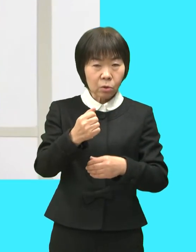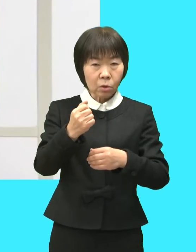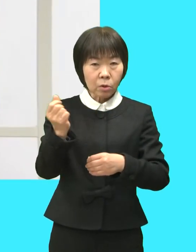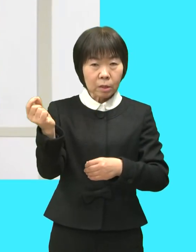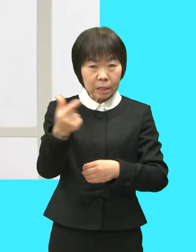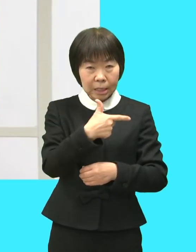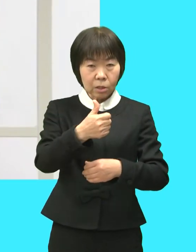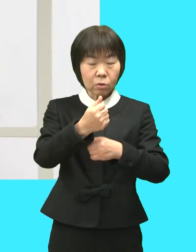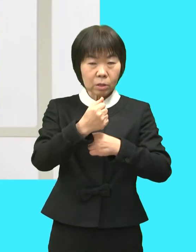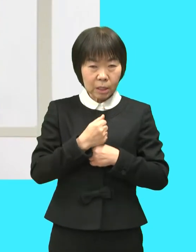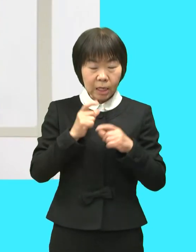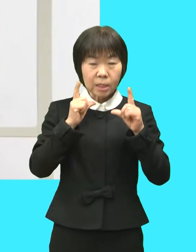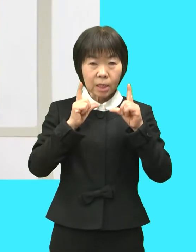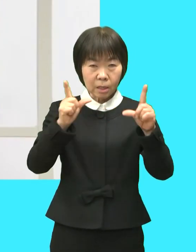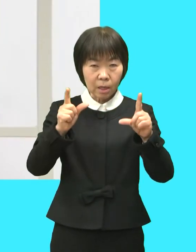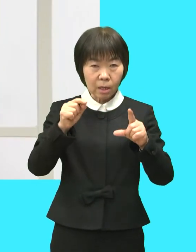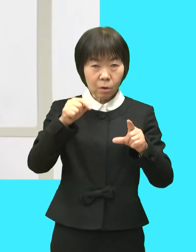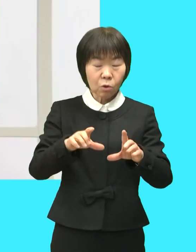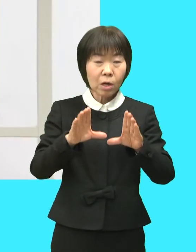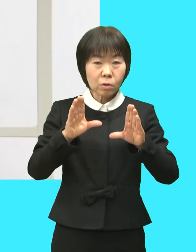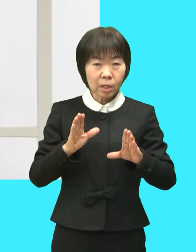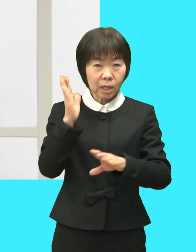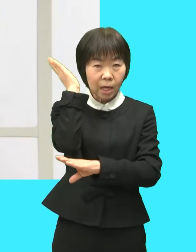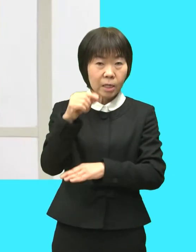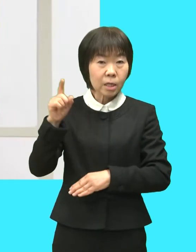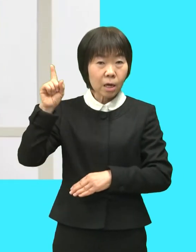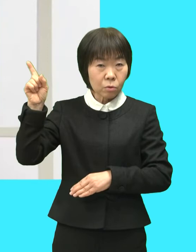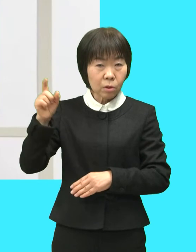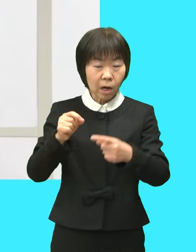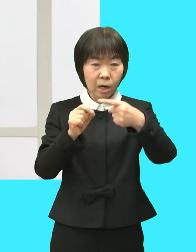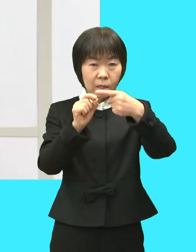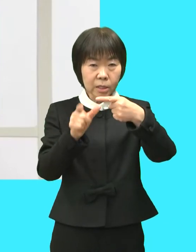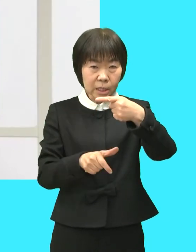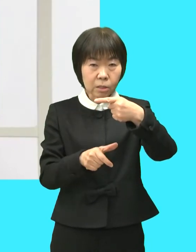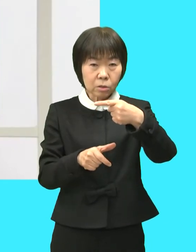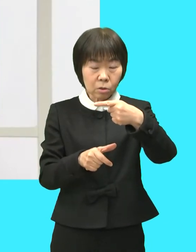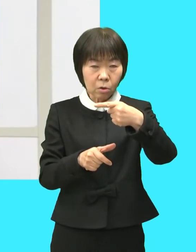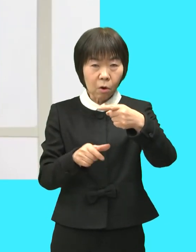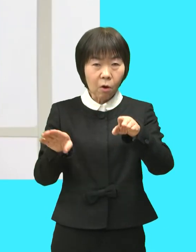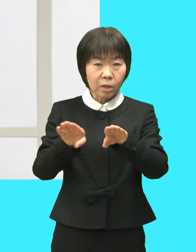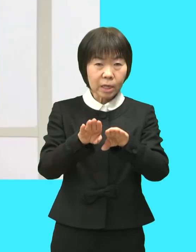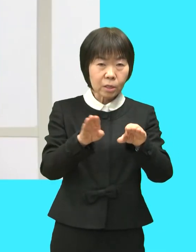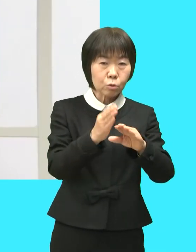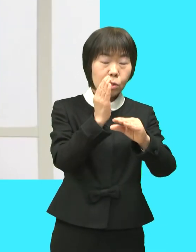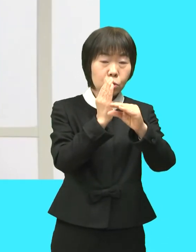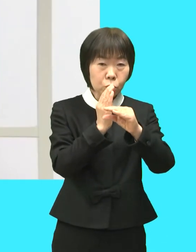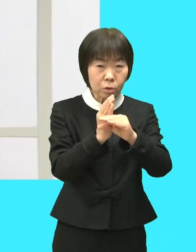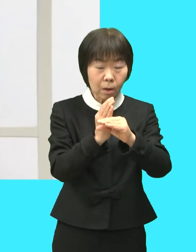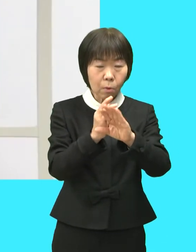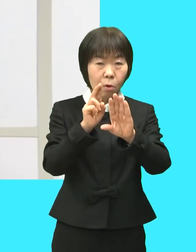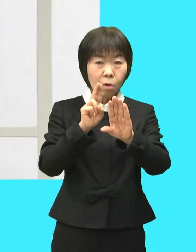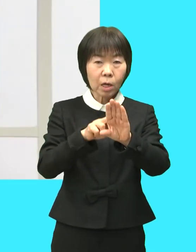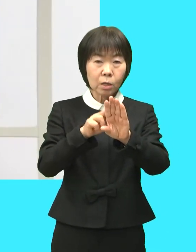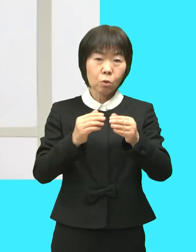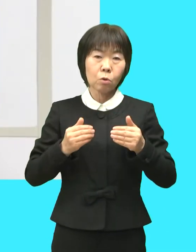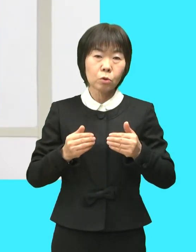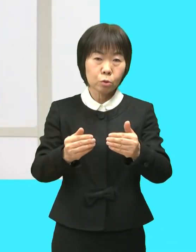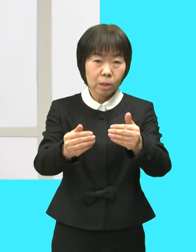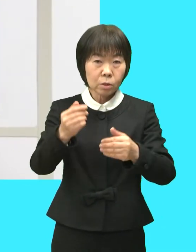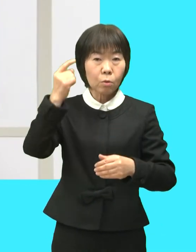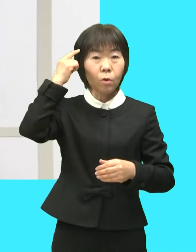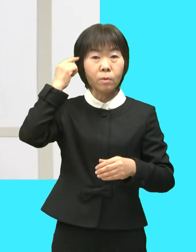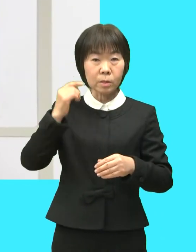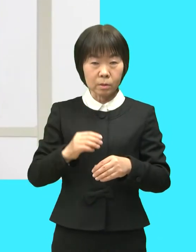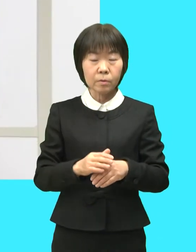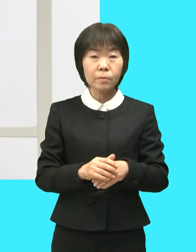言、これを受けて政府がまさにこの1月の新年の休み中においても検討を進めておられると思